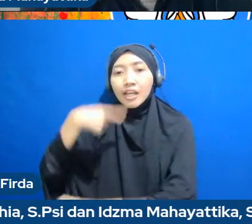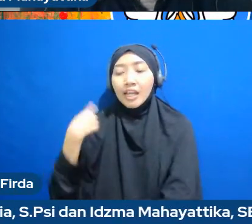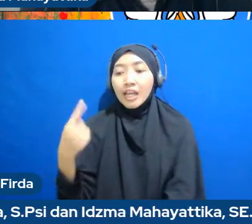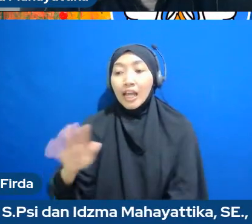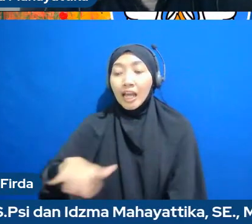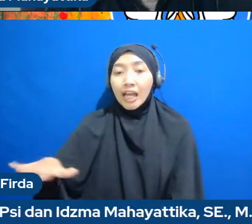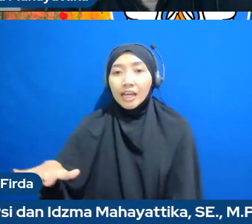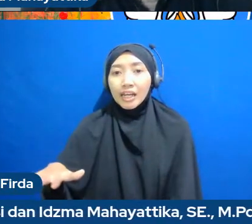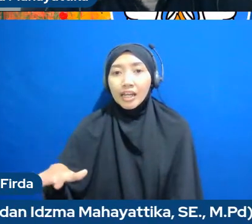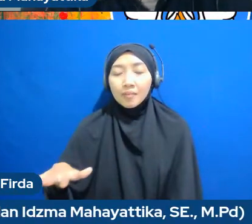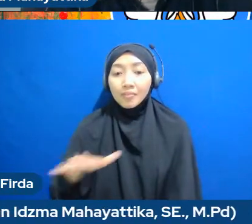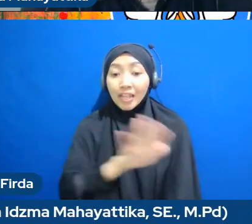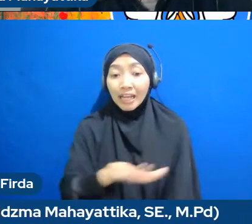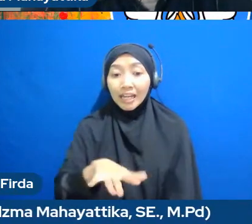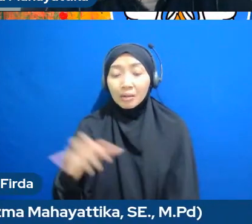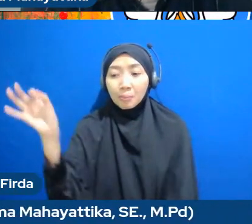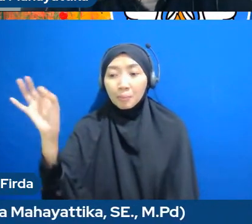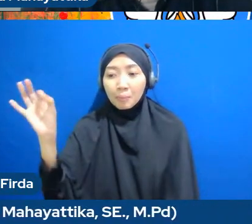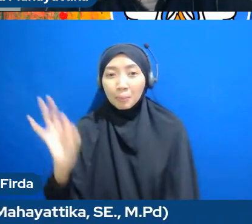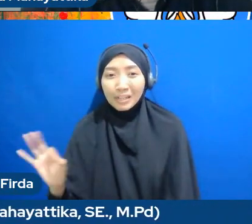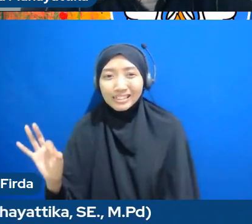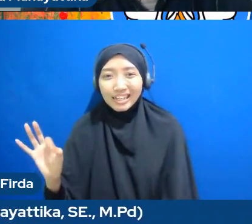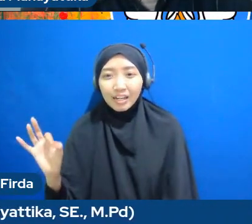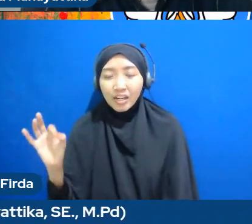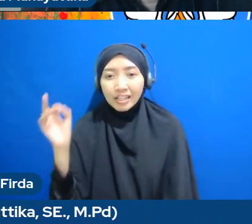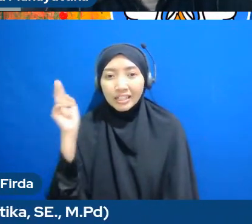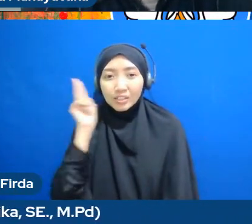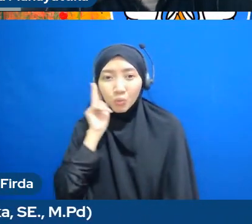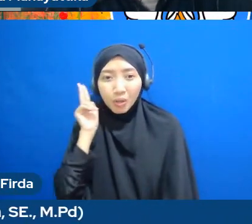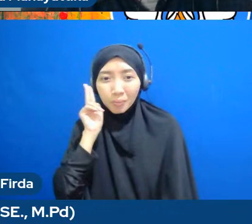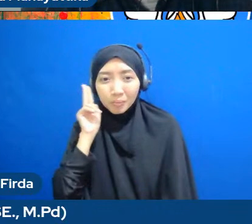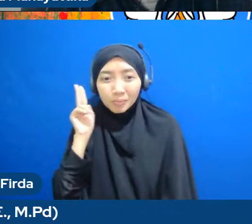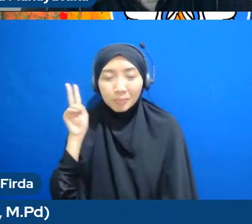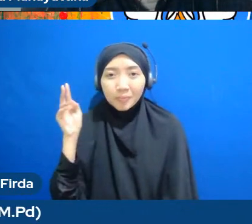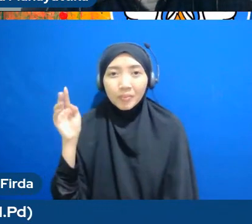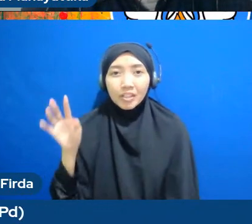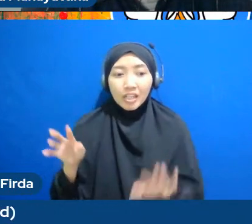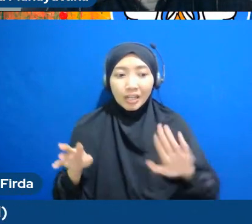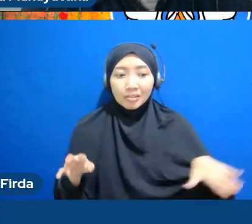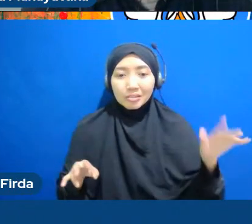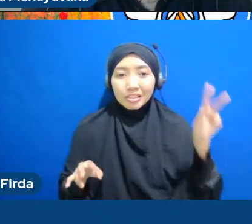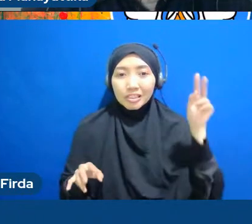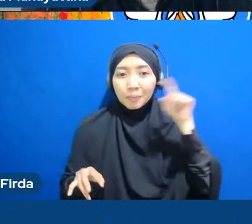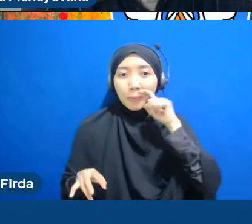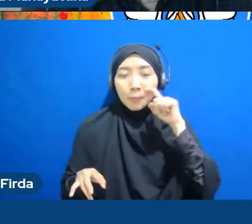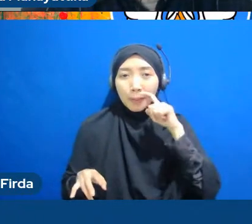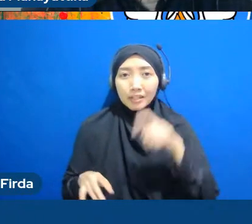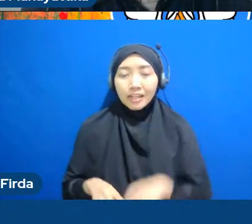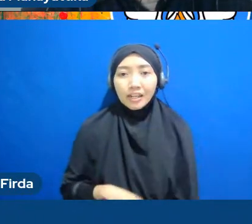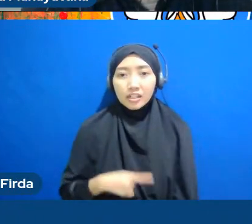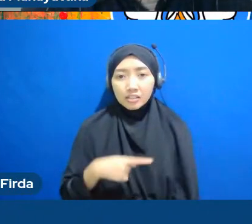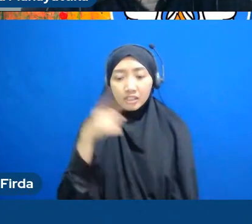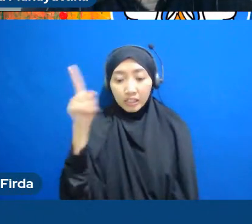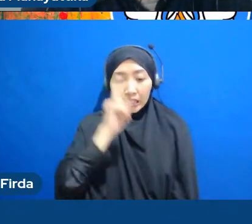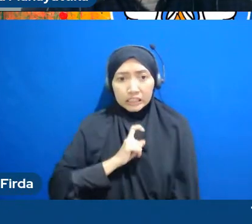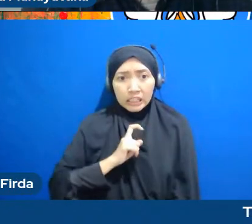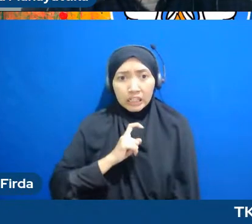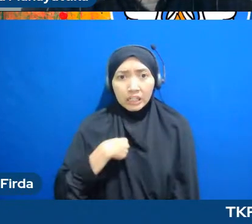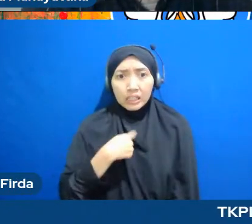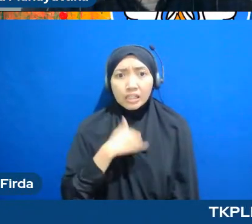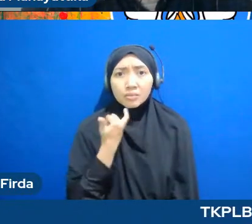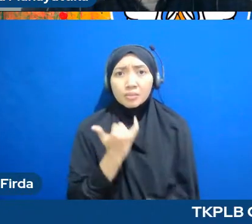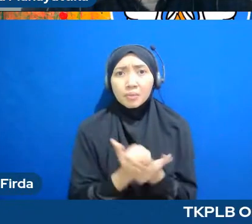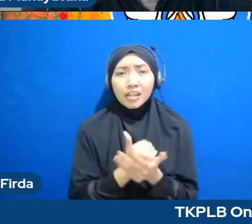suami, berapa persen dari istri gitu ya. Itu kolaborasi kita. Jadi bagaimana cara kita menangani mereka, tanya lagi kepada kita. Kita mau diapain